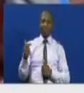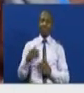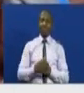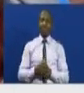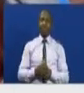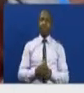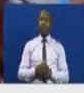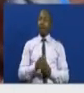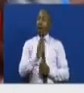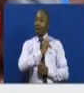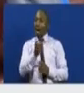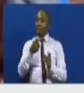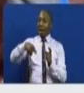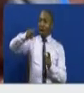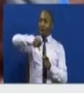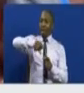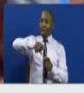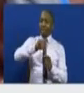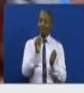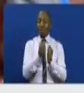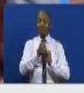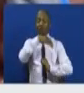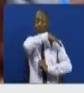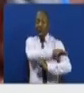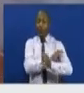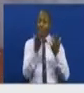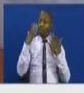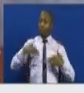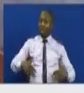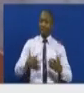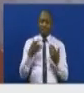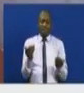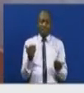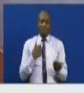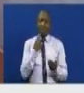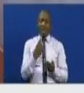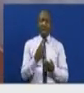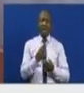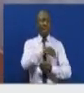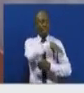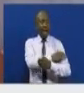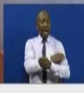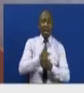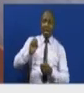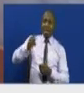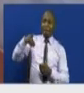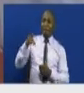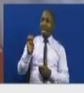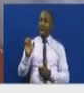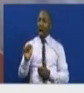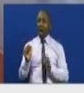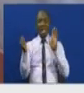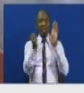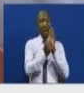Labda pengine kaongeza spare kwenye mwili wake. Sasa tukisema spare, si tuseme spare gani? Ni nyama inayobandikwa,